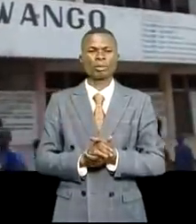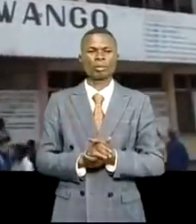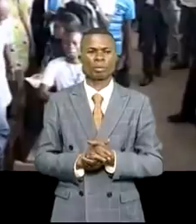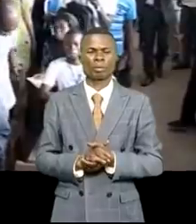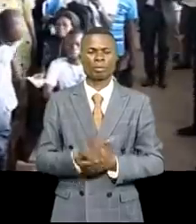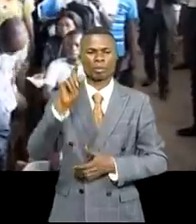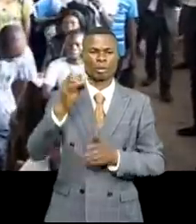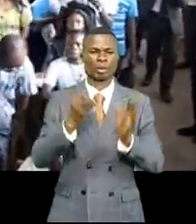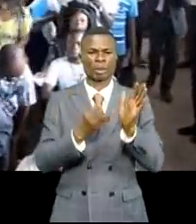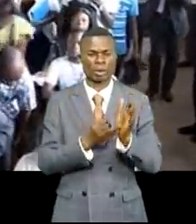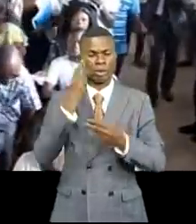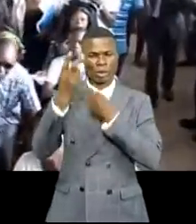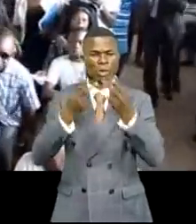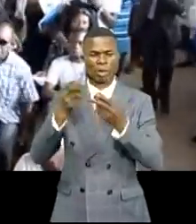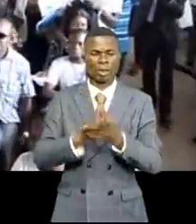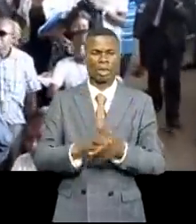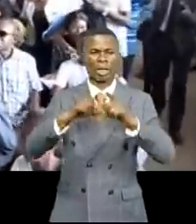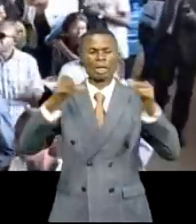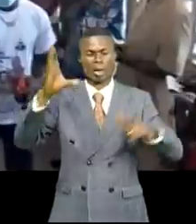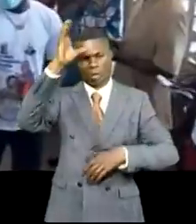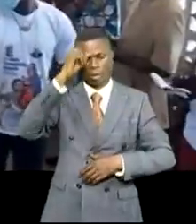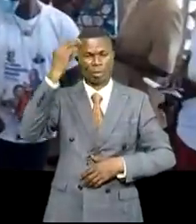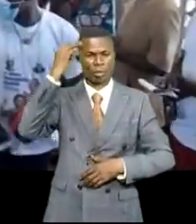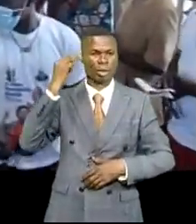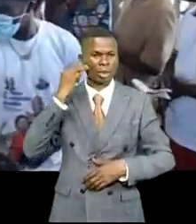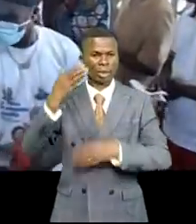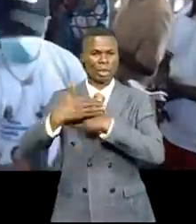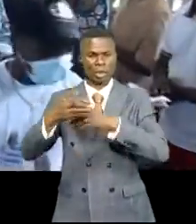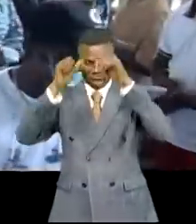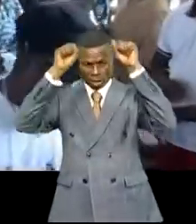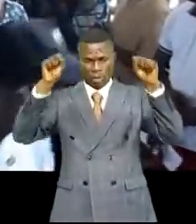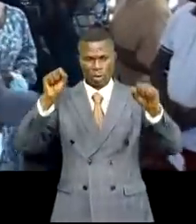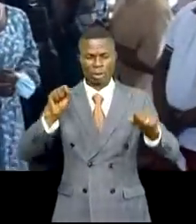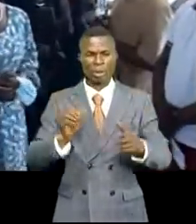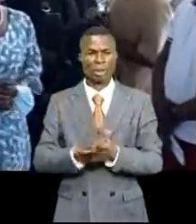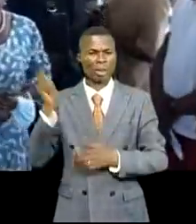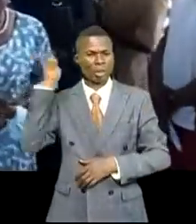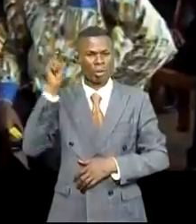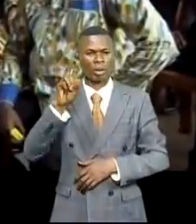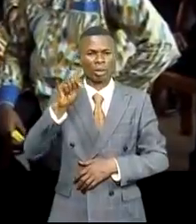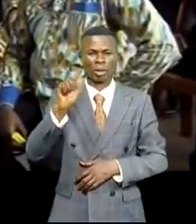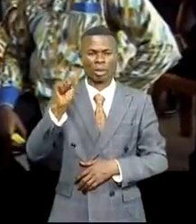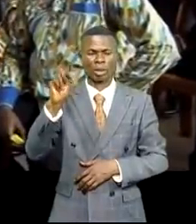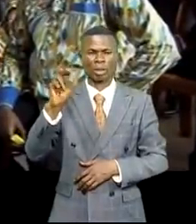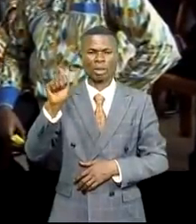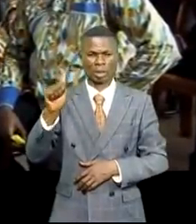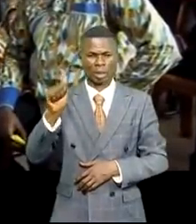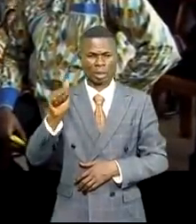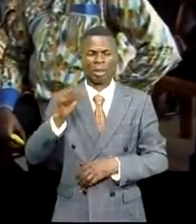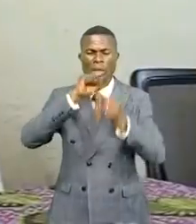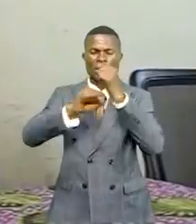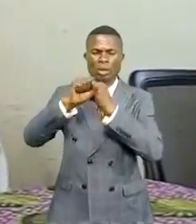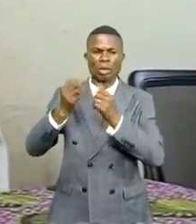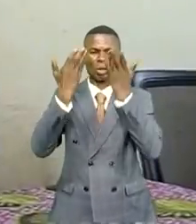Durant sa tournée dans l'espace Grand Bandundu, la ministre près le président de la République, professeur Nana Manoni Nakyumba, a sensibilisé